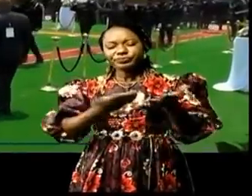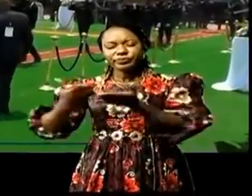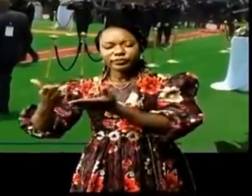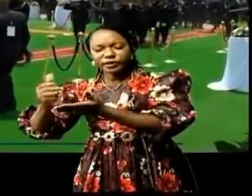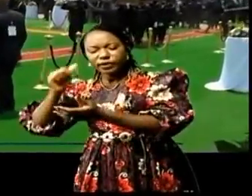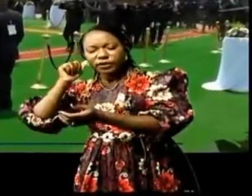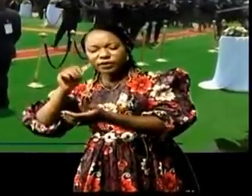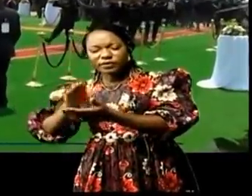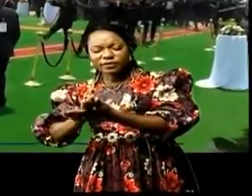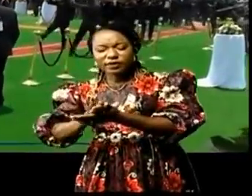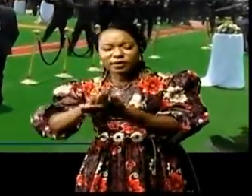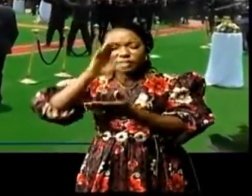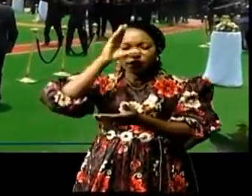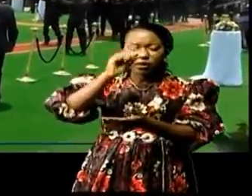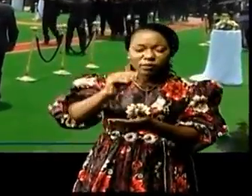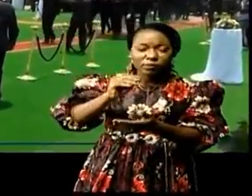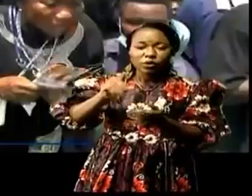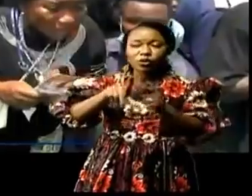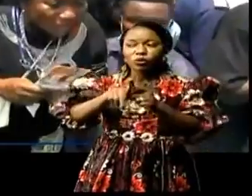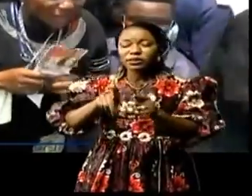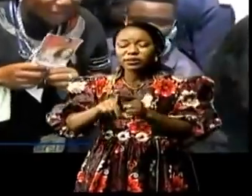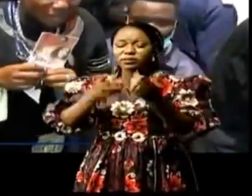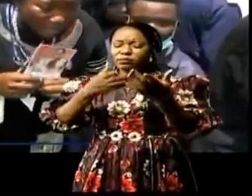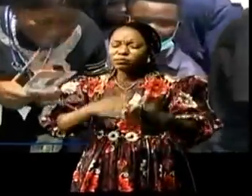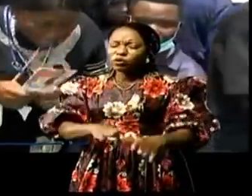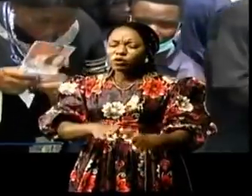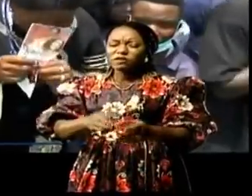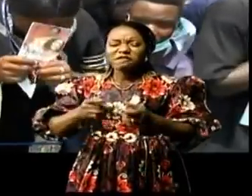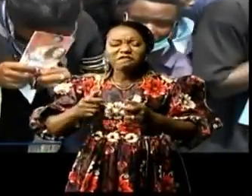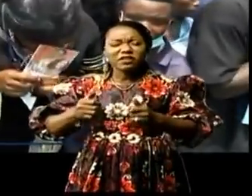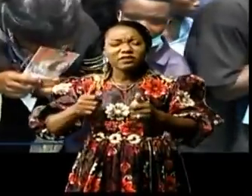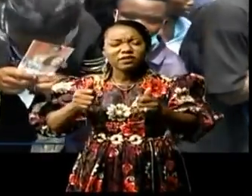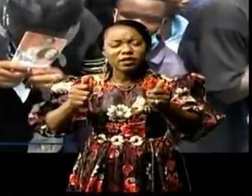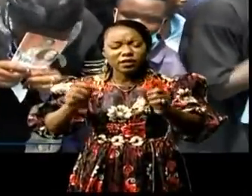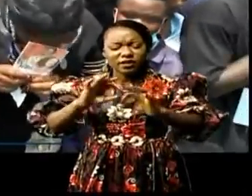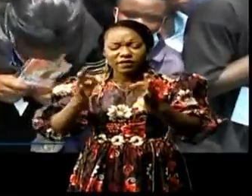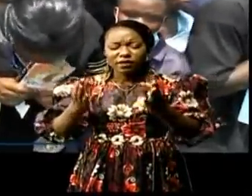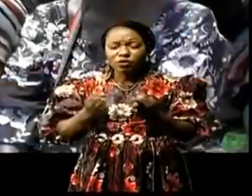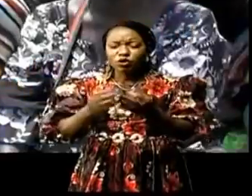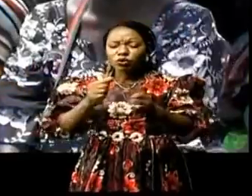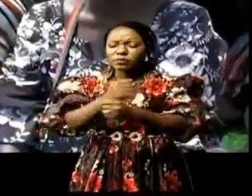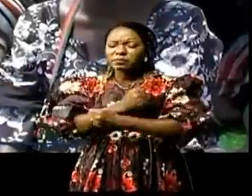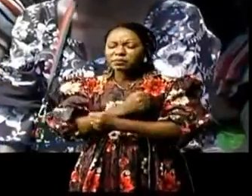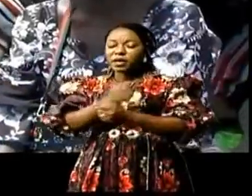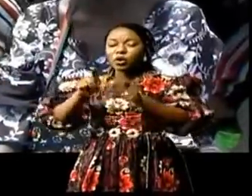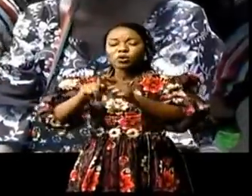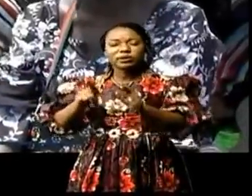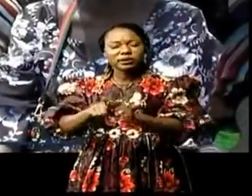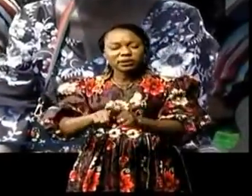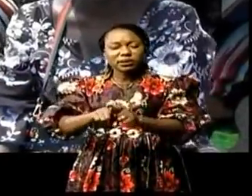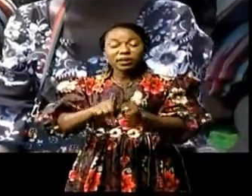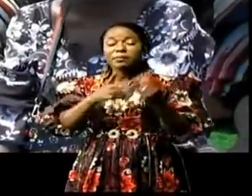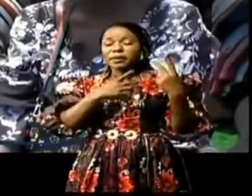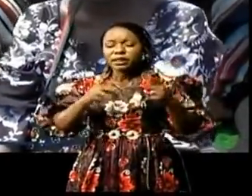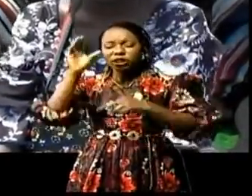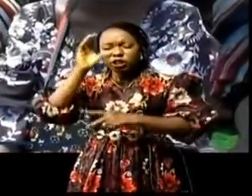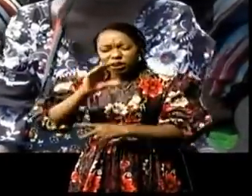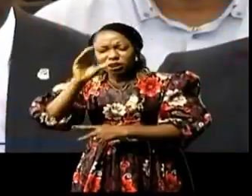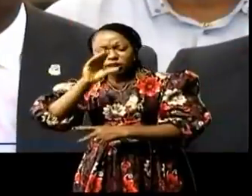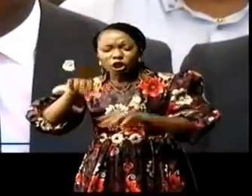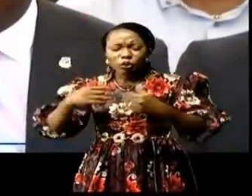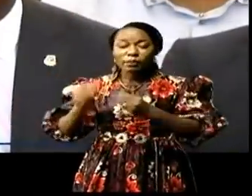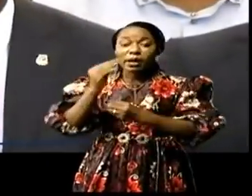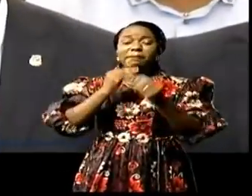fils du pays, arrachés brutalement à l'affection de leurs familles, amis et connaissances pendant qu'ils cherchaient le